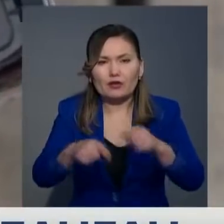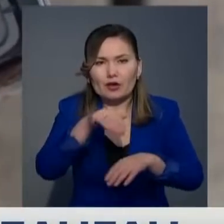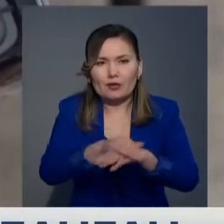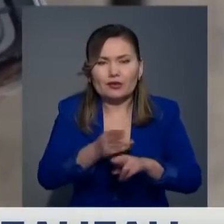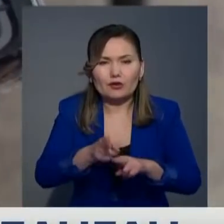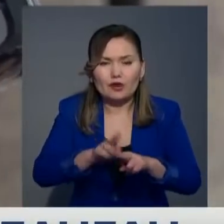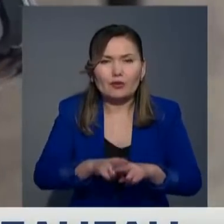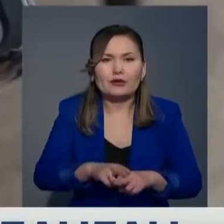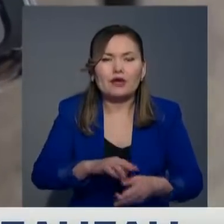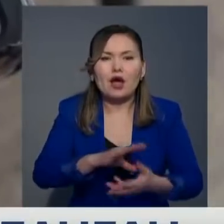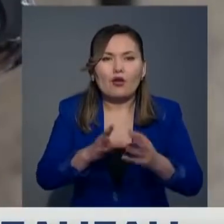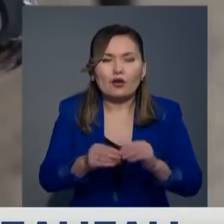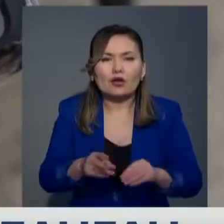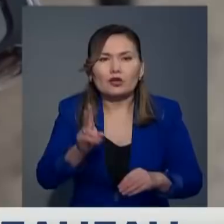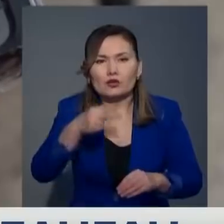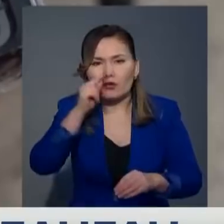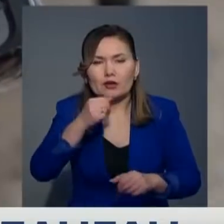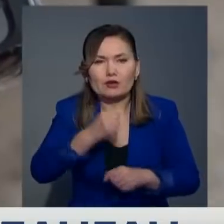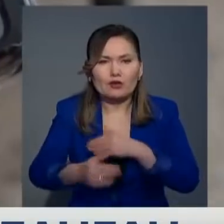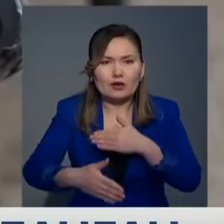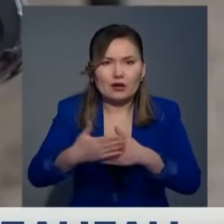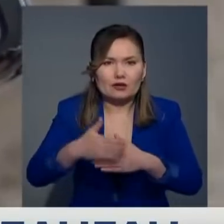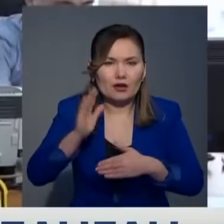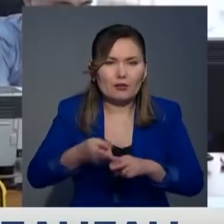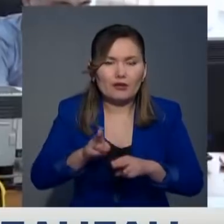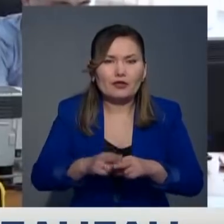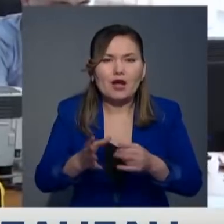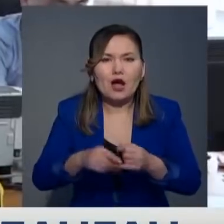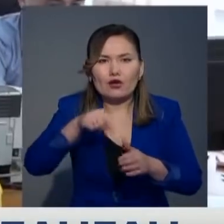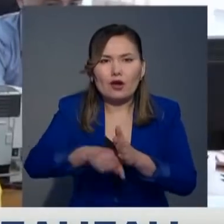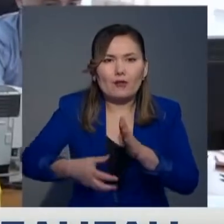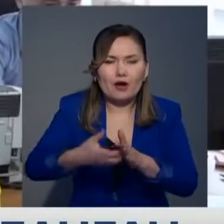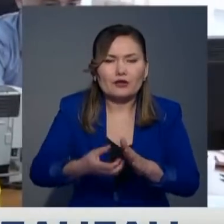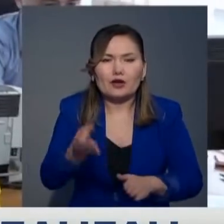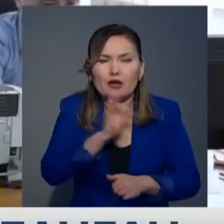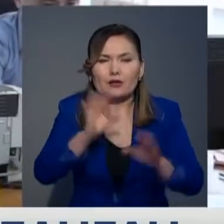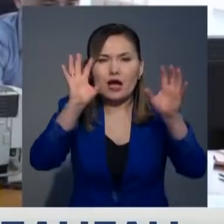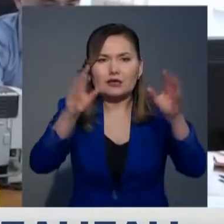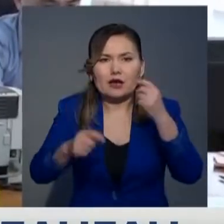заң бұзушылық деректері құзырлы органдарға жіберілді. Қазіргі уақытта пайдалы қазбаларды